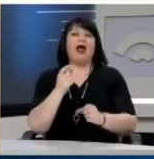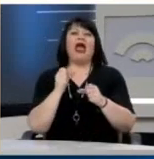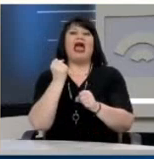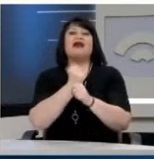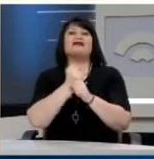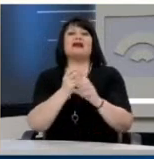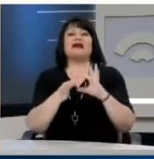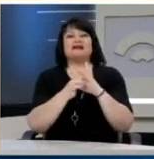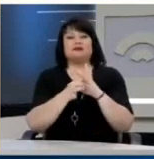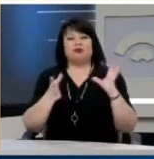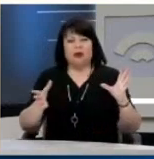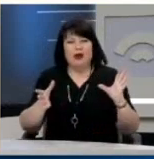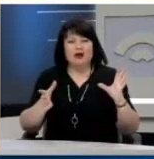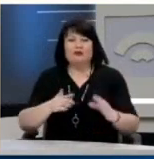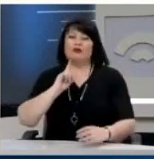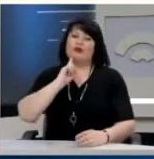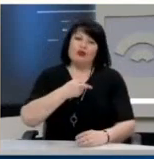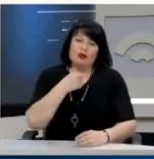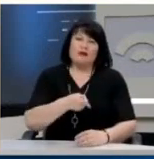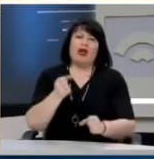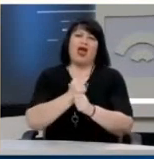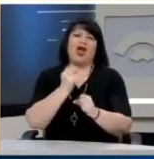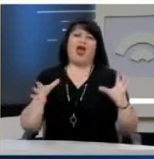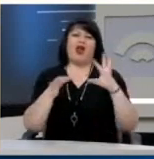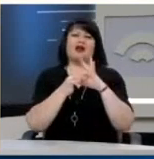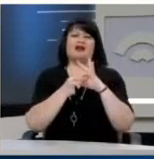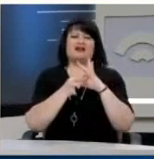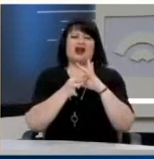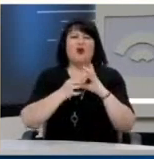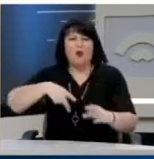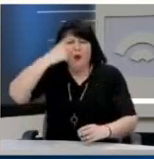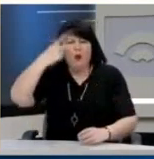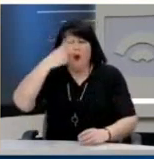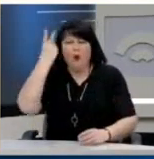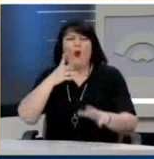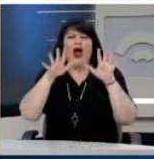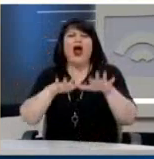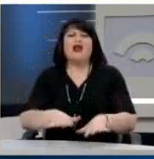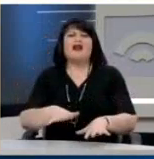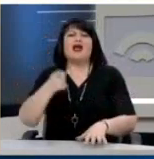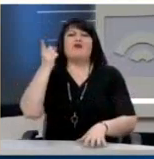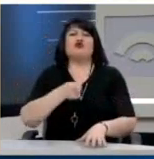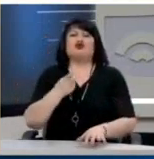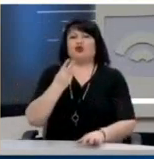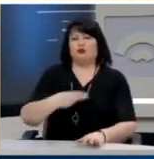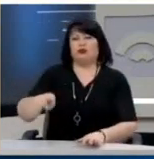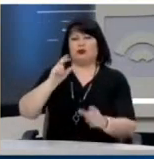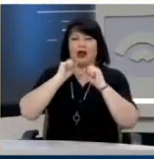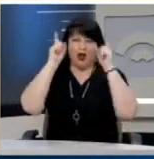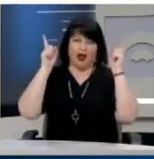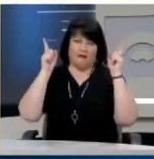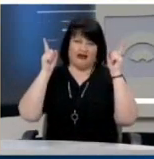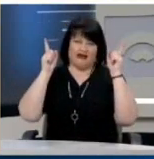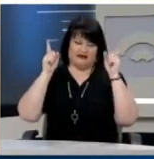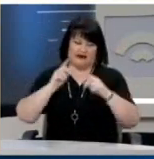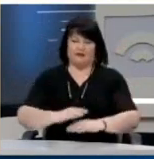σχέσεις, που επέβαλε το εργασιακό καθεστώς της ζούγκλας, που εκτείναξε την ανεργία σε πρωτοφανή ποσοστά για